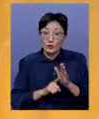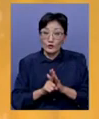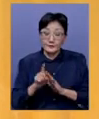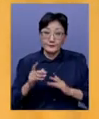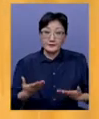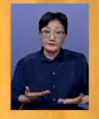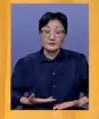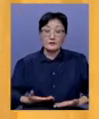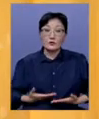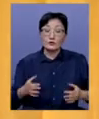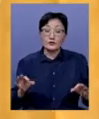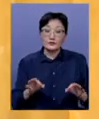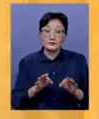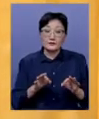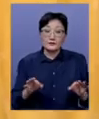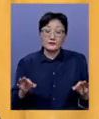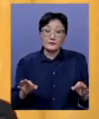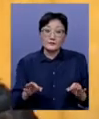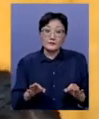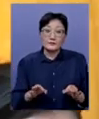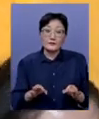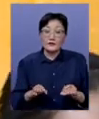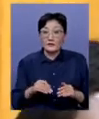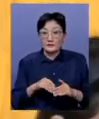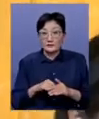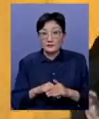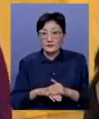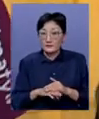бастап өмірін